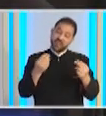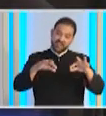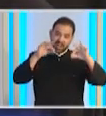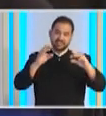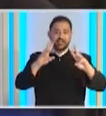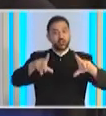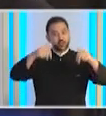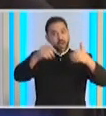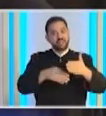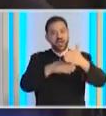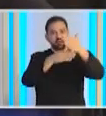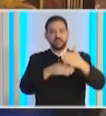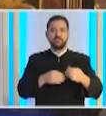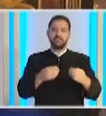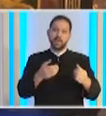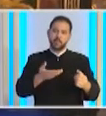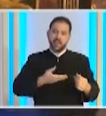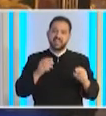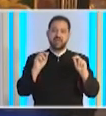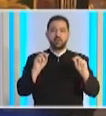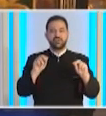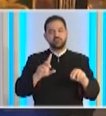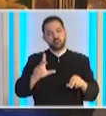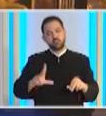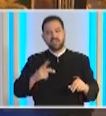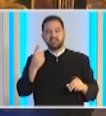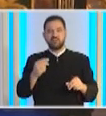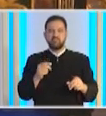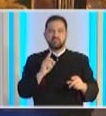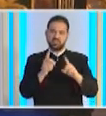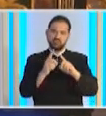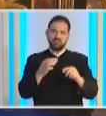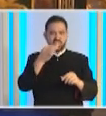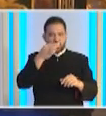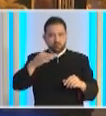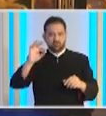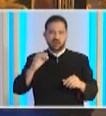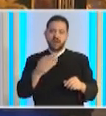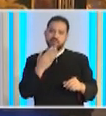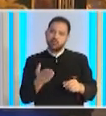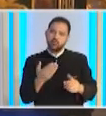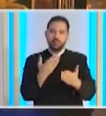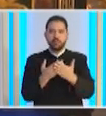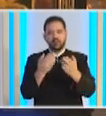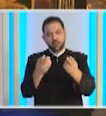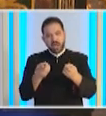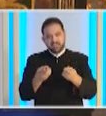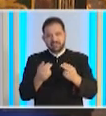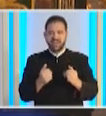ajută! Părinte profesor, nu este un subiect atât de ușor, atât de simplu de abordat. Vă mulțumim